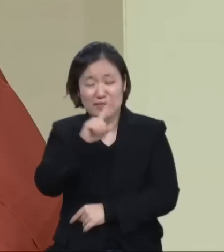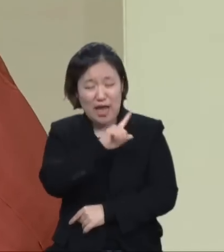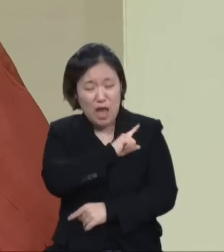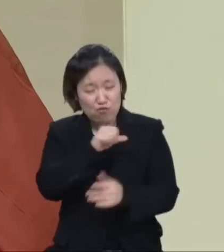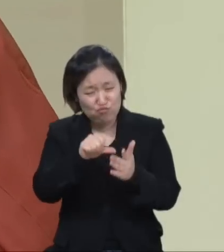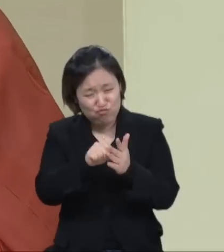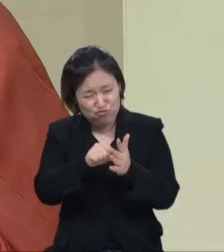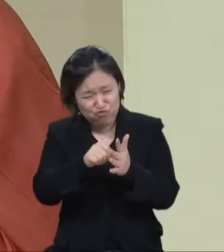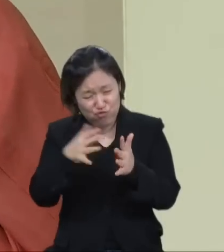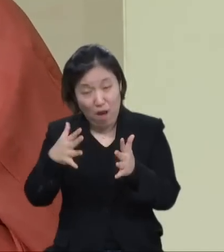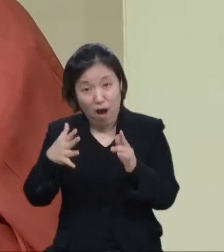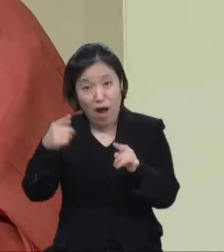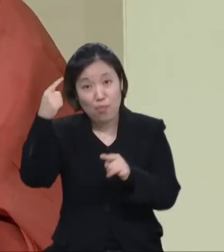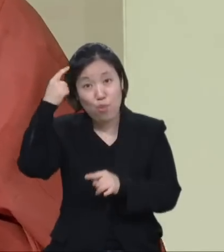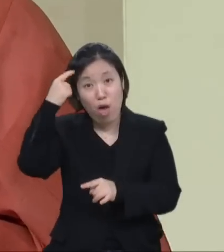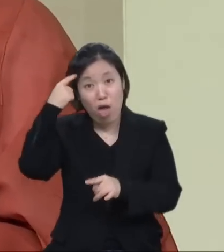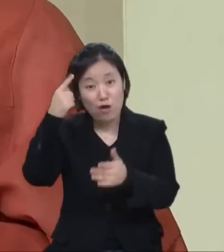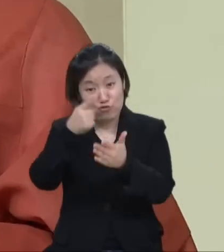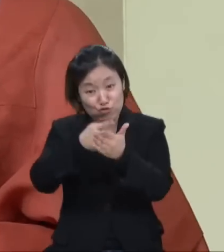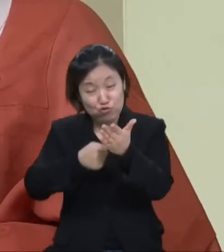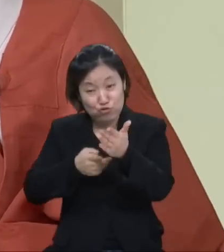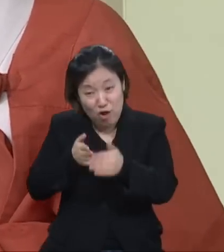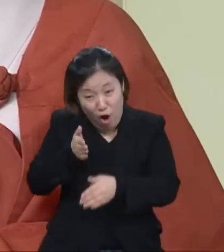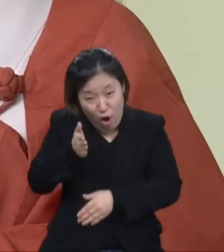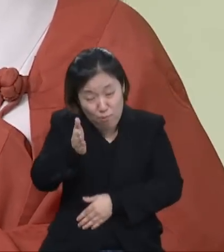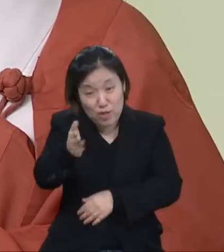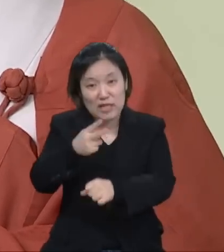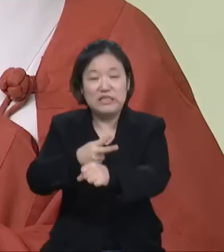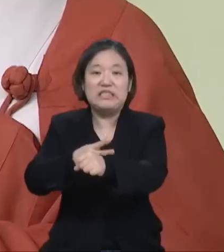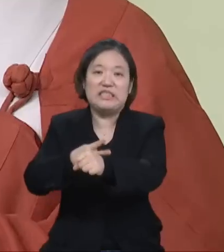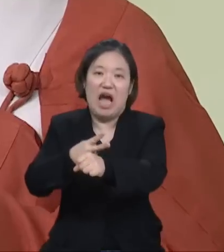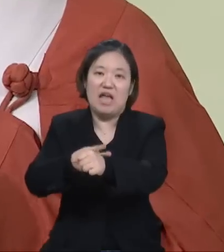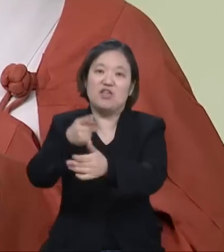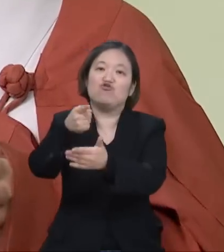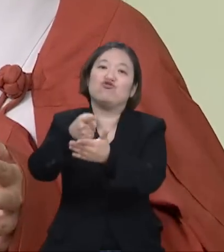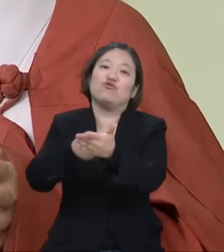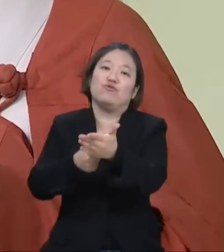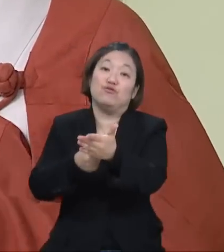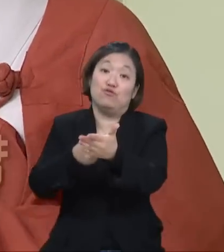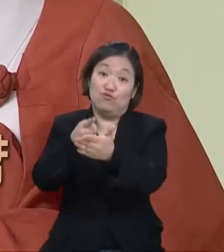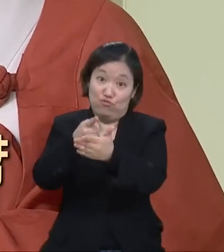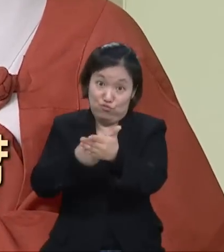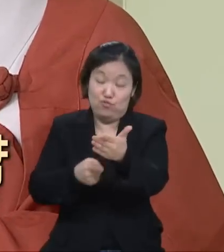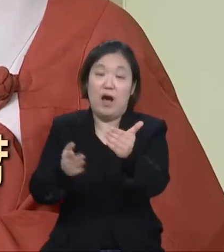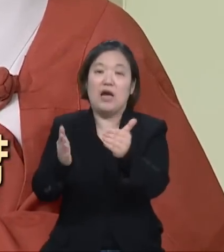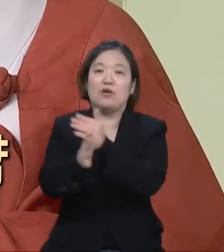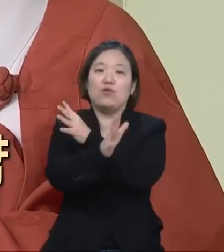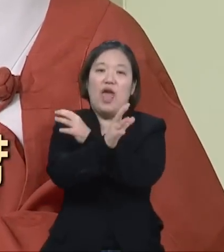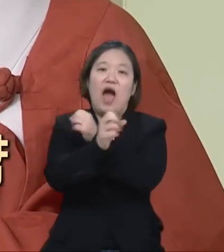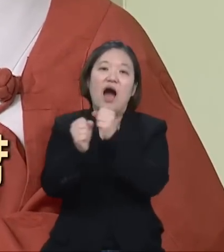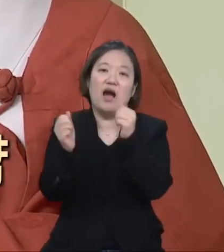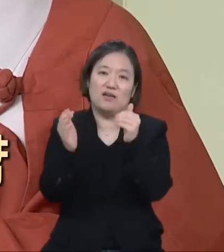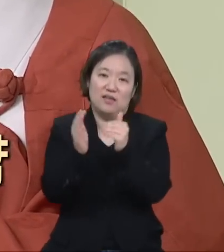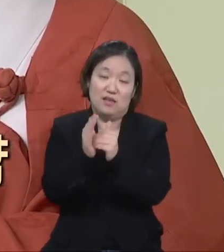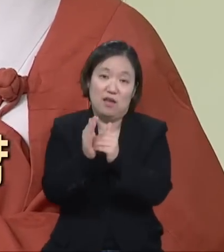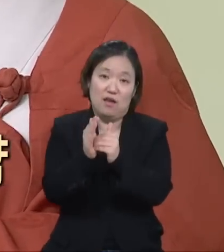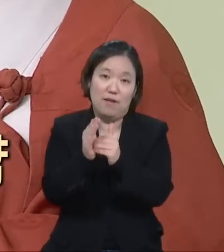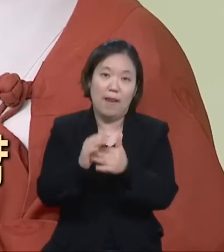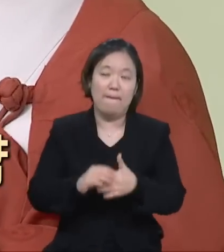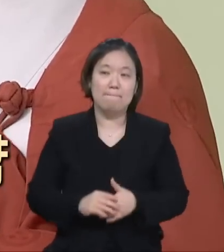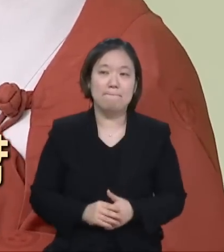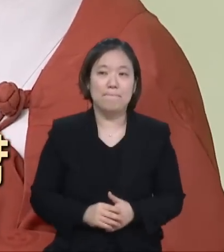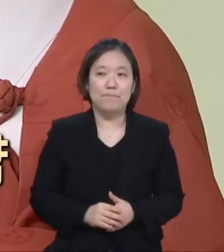분이신 뇌 전문의에게 수술을 받기로 이제 예약을 잡게 됩니다